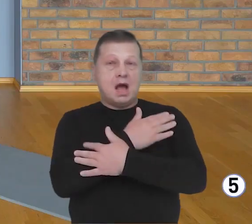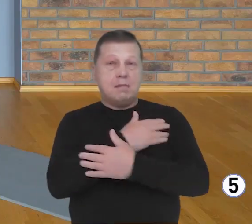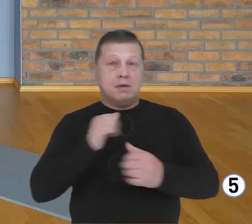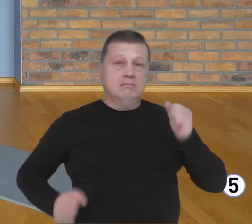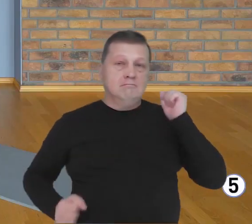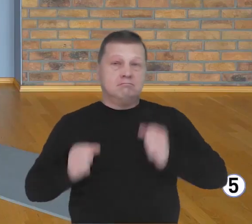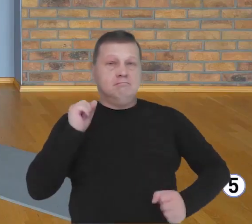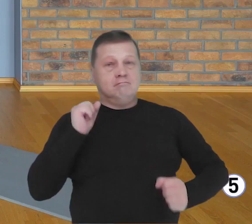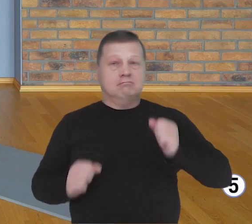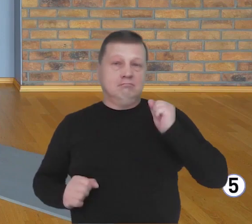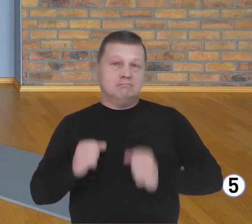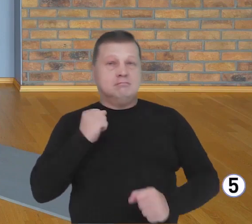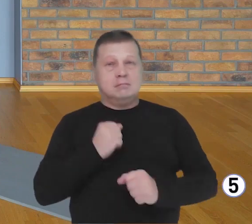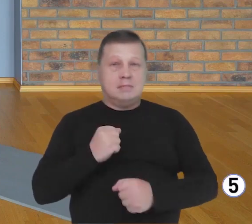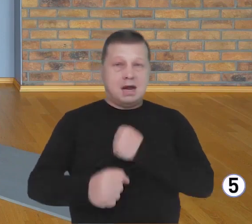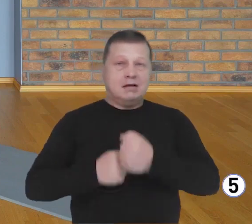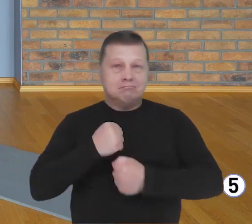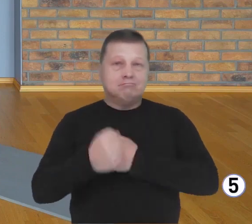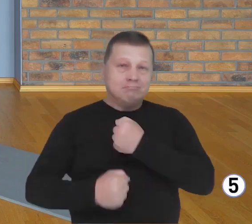Praca ramion, naprzemienna.